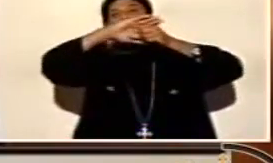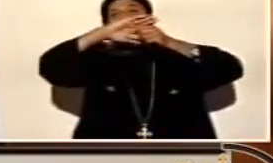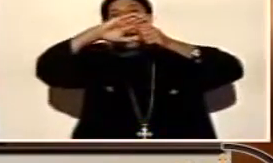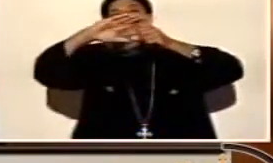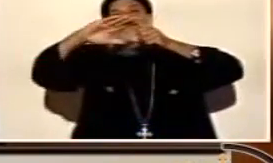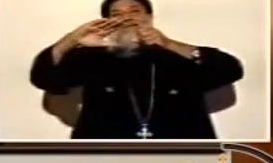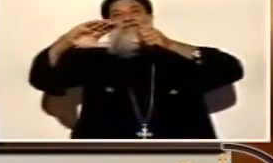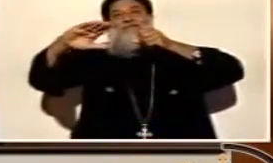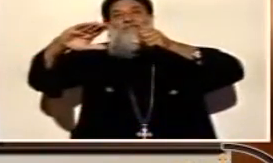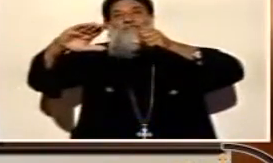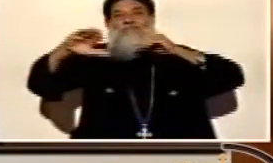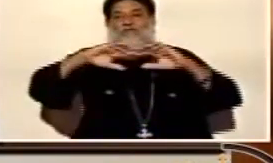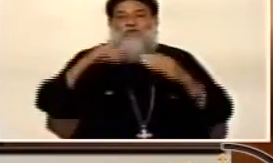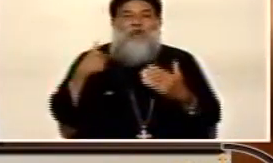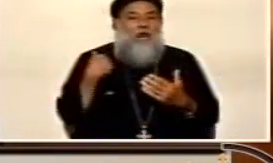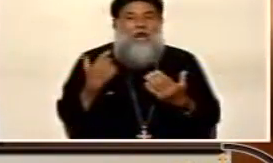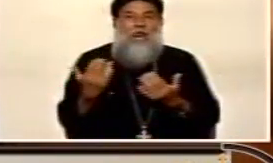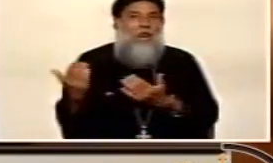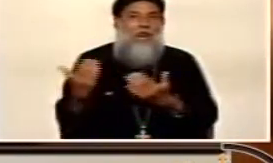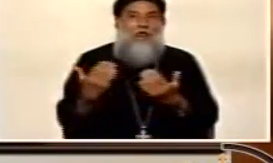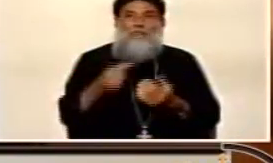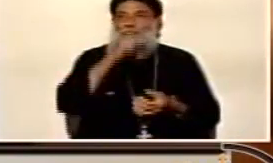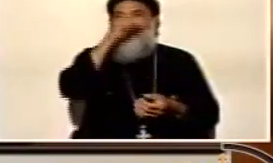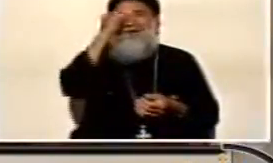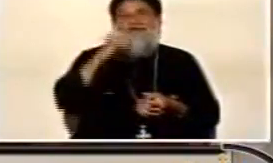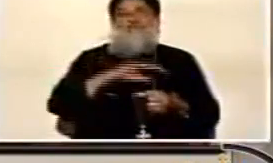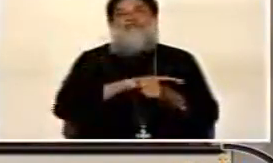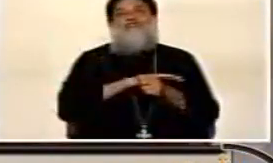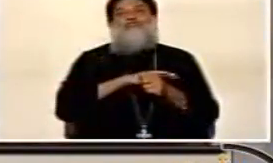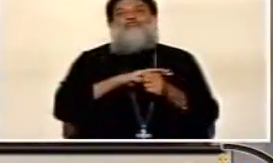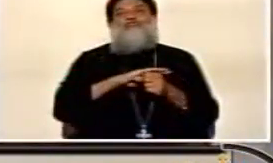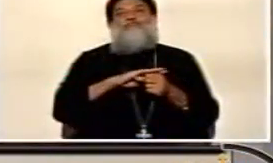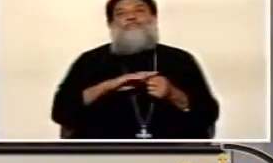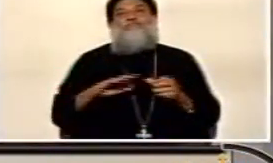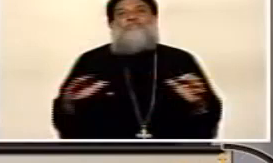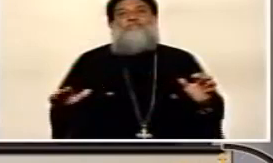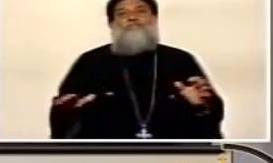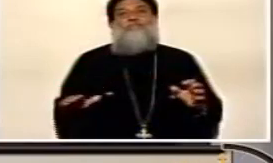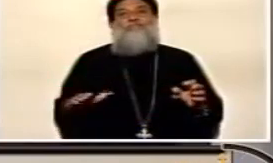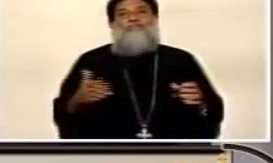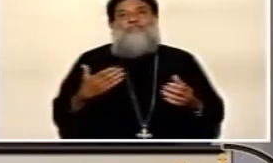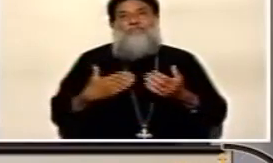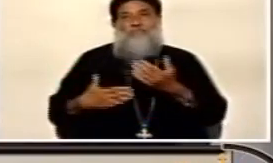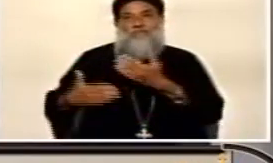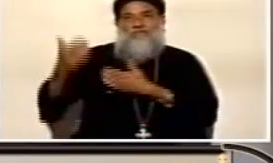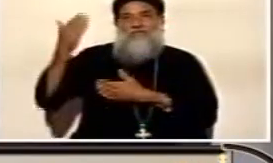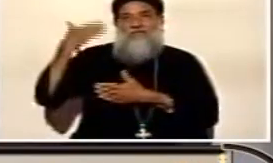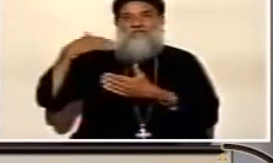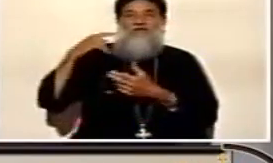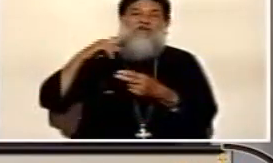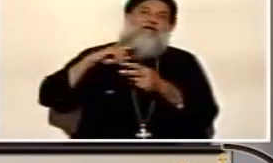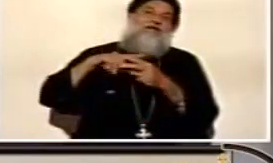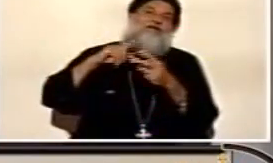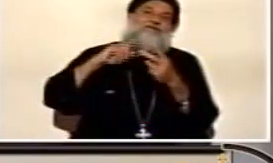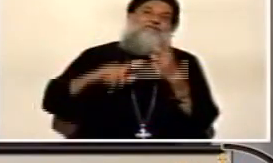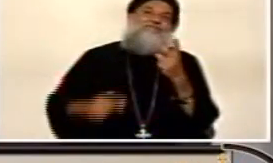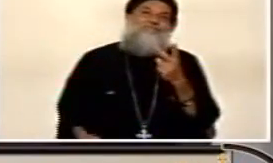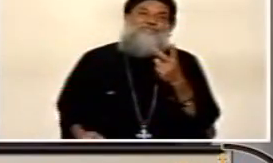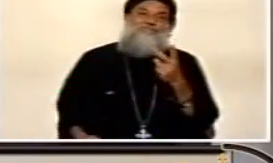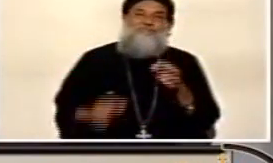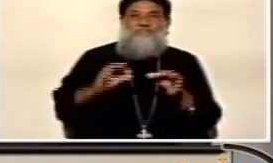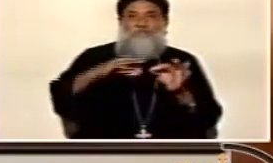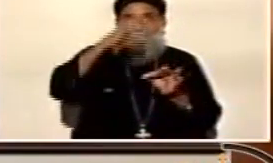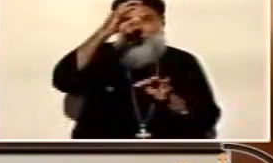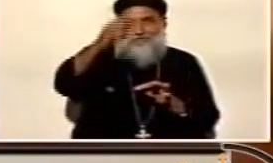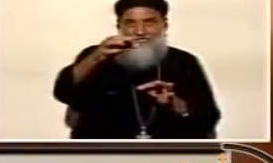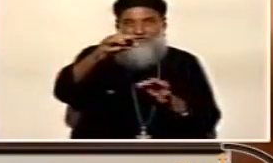فبنقرأ قراءات عيد النيروز ونلغي الحد الأول يعني. لا ما نلغيهوش، نرحله للحد التاني. يترحل